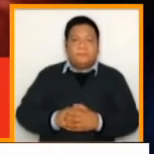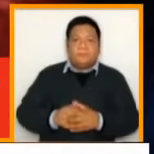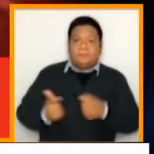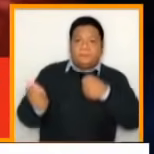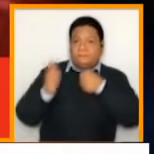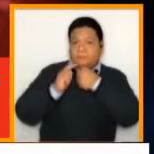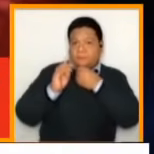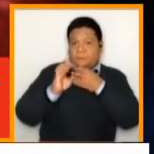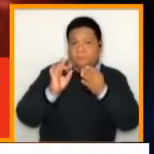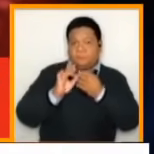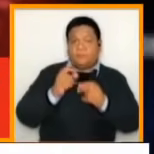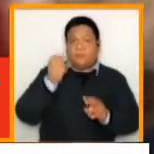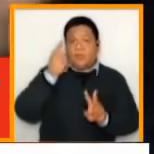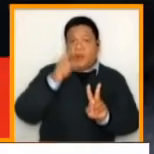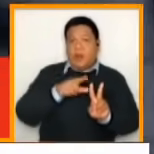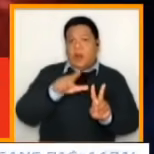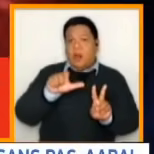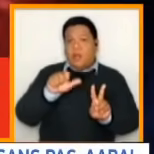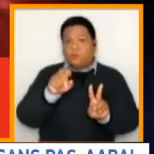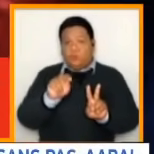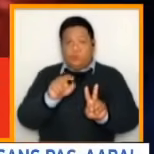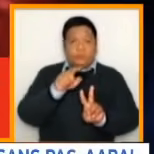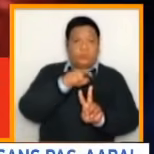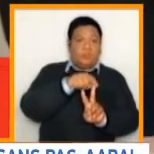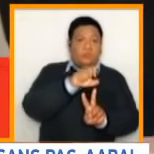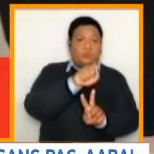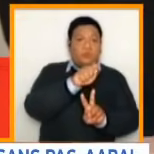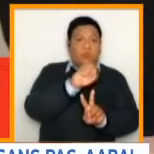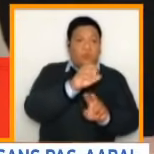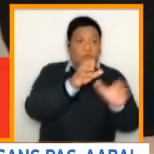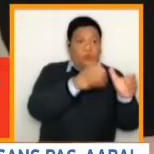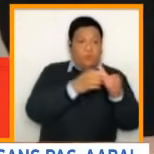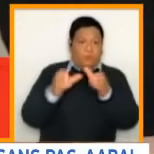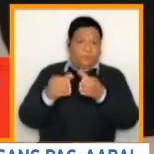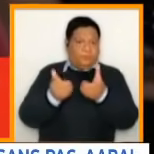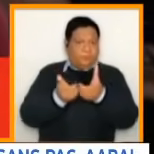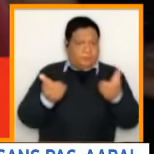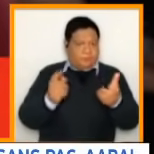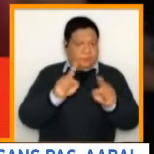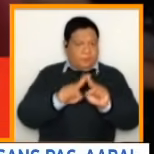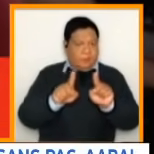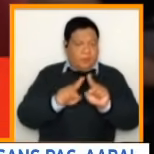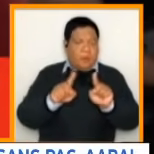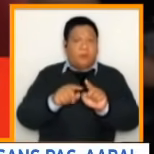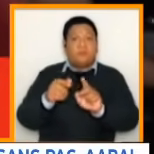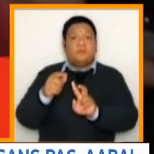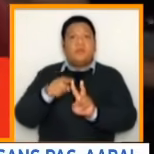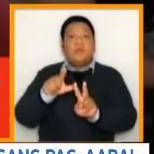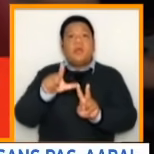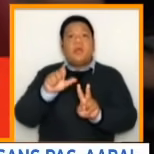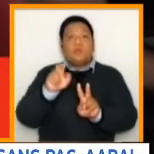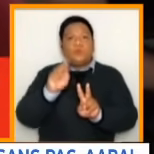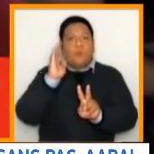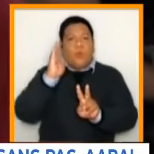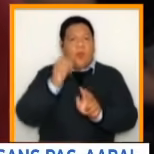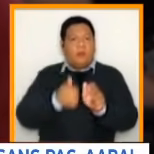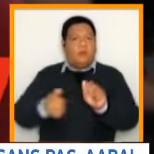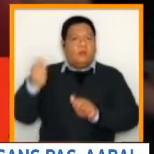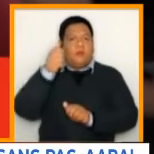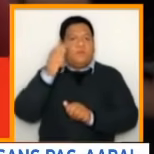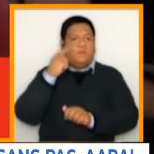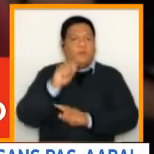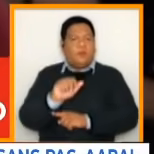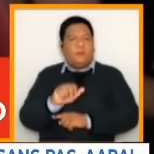Si Lacson, incoming chairperson ng Partido Reforma na nakatakdang magpulong. Nakipagpulong na rin si Lacson at Sotto kay